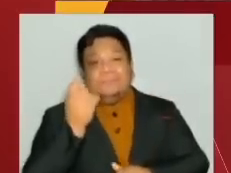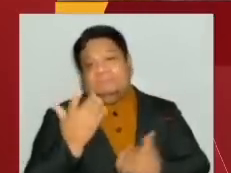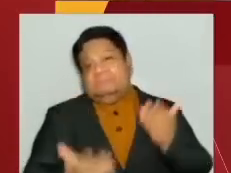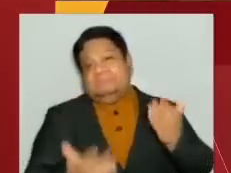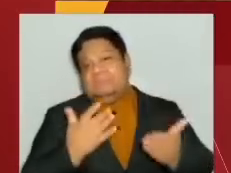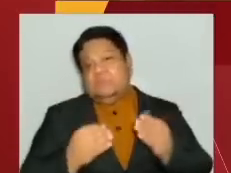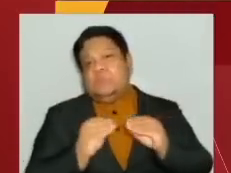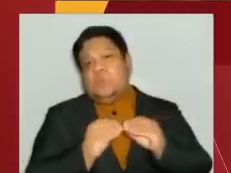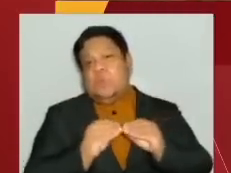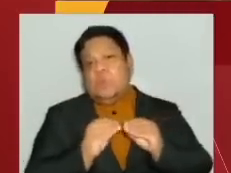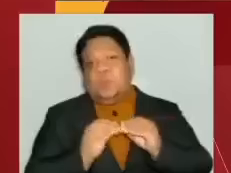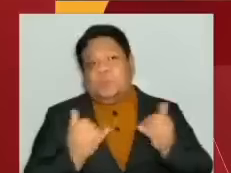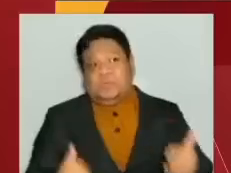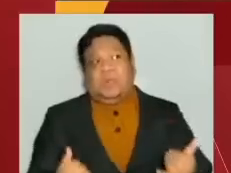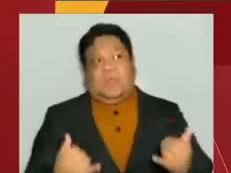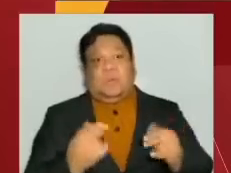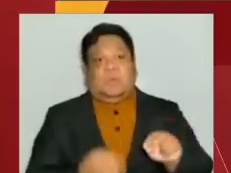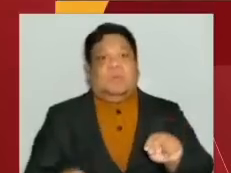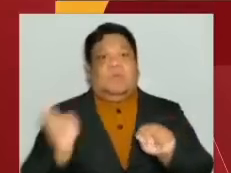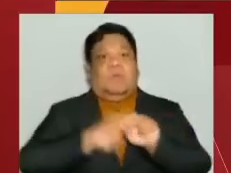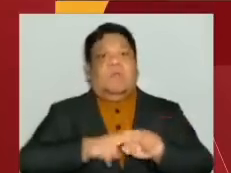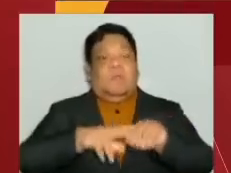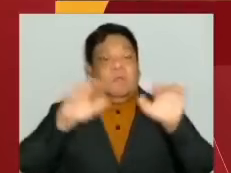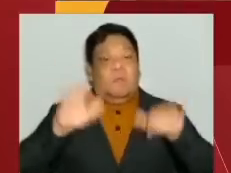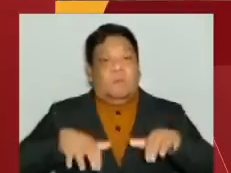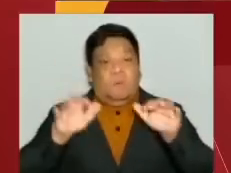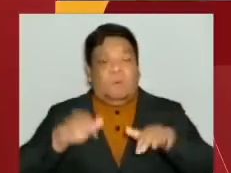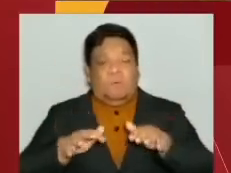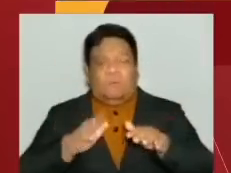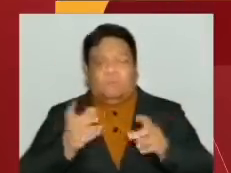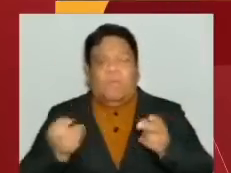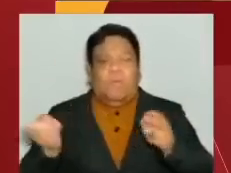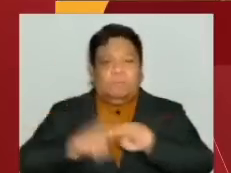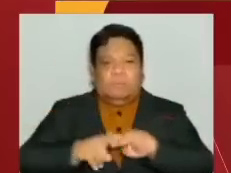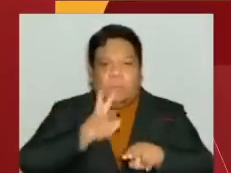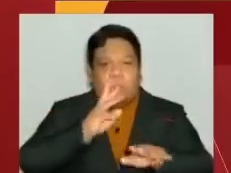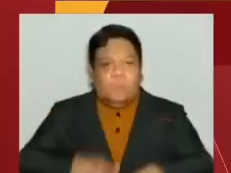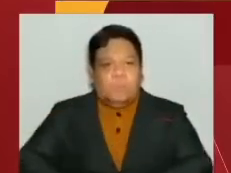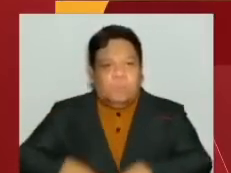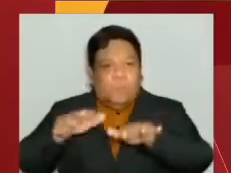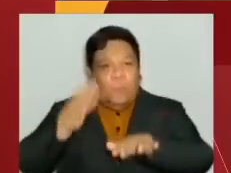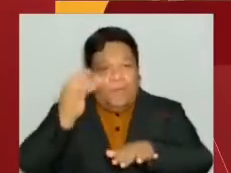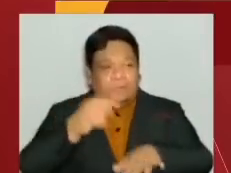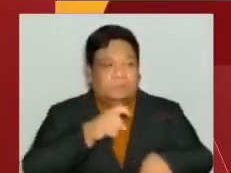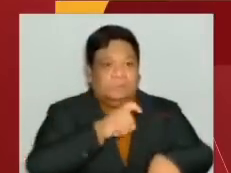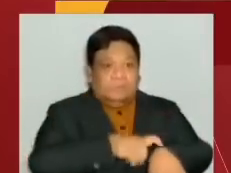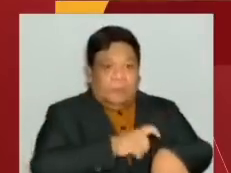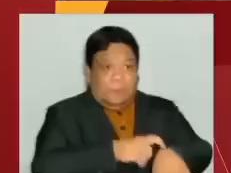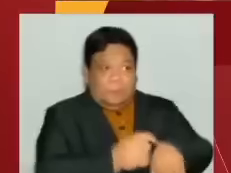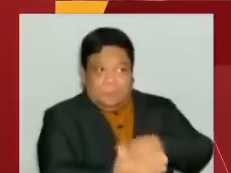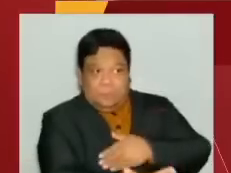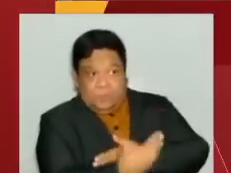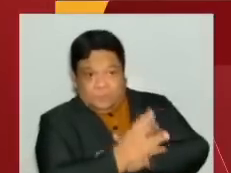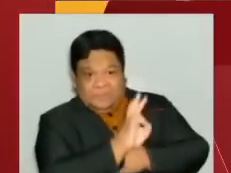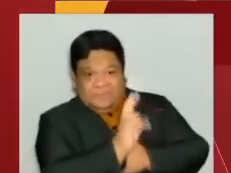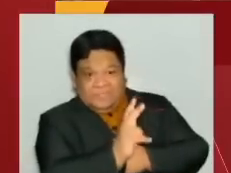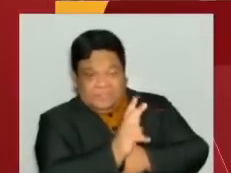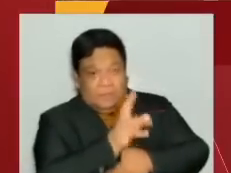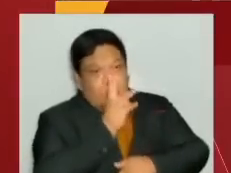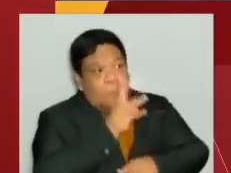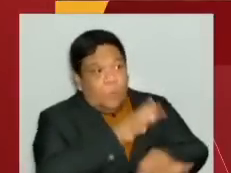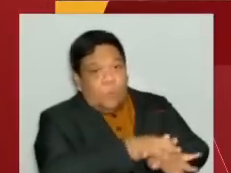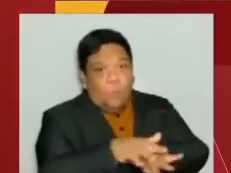araw ulit dahil magkakaroon ng high tide bandang alas 7 hanggang 7:30 ng umaga. Ito na, papakita ko naman sa inyo yung sitwasyon